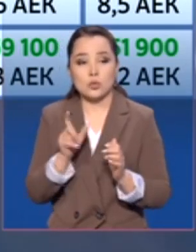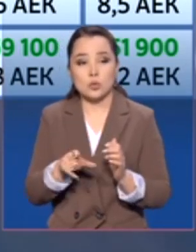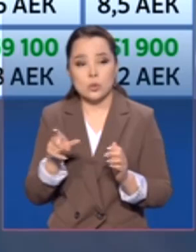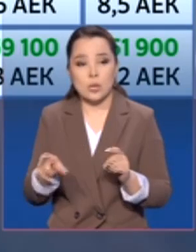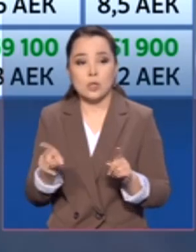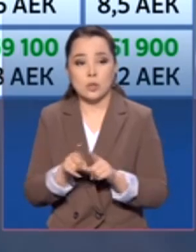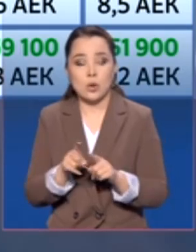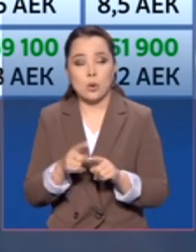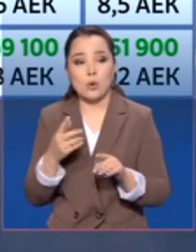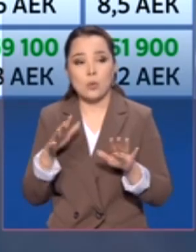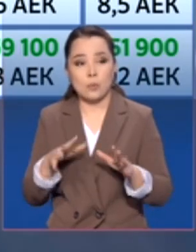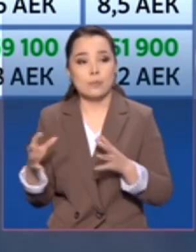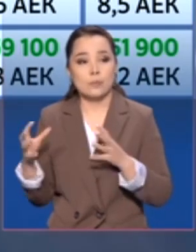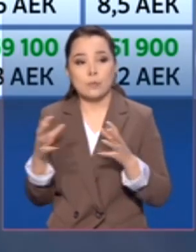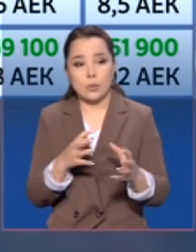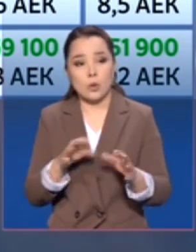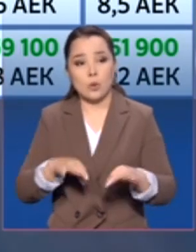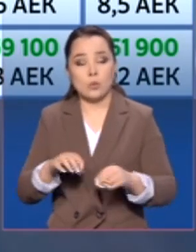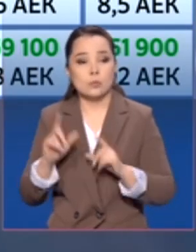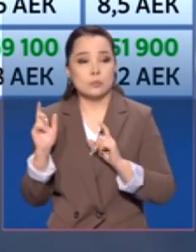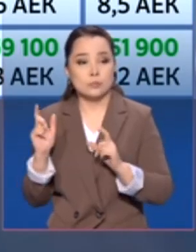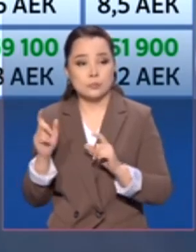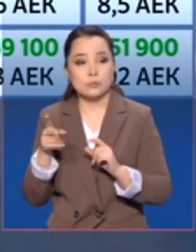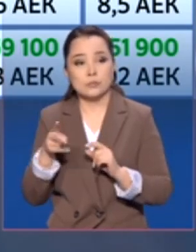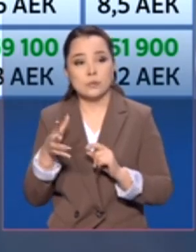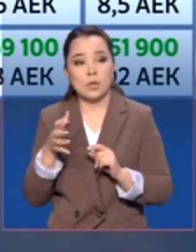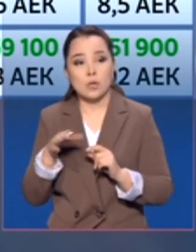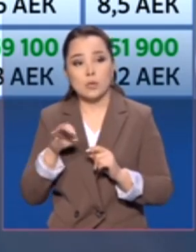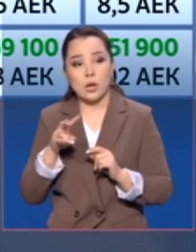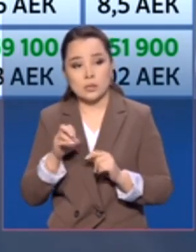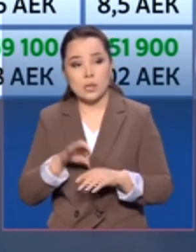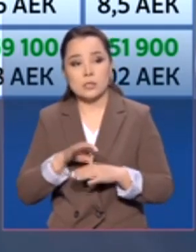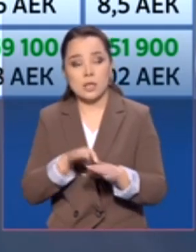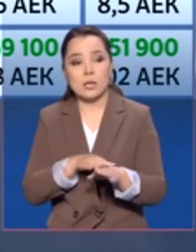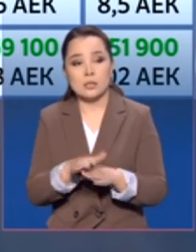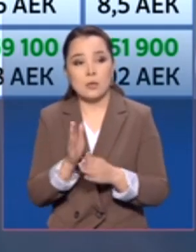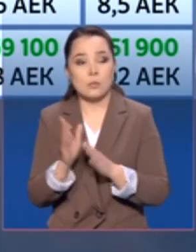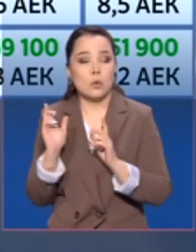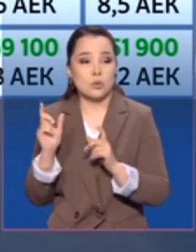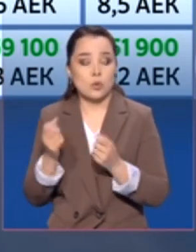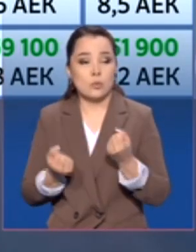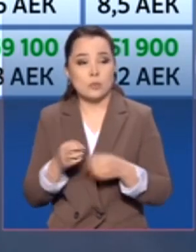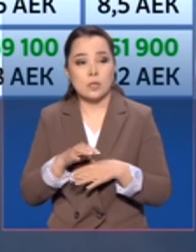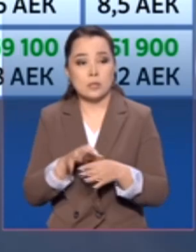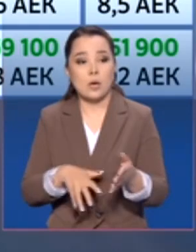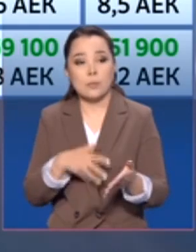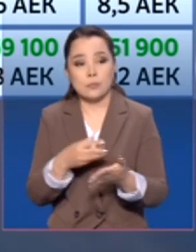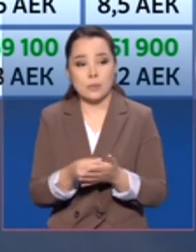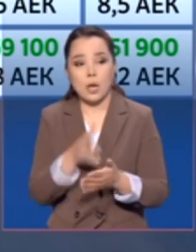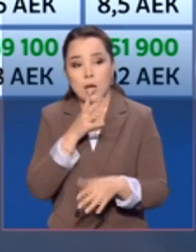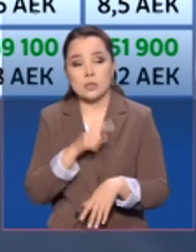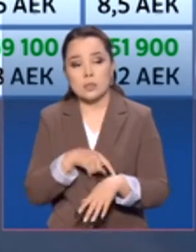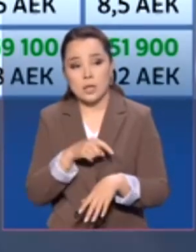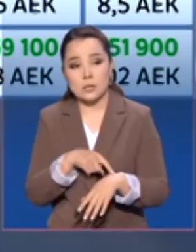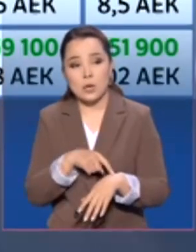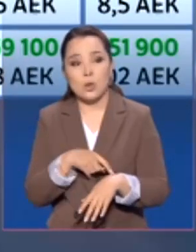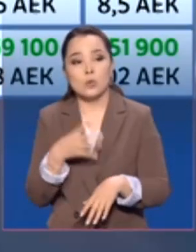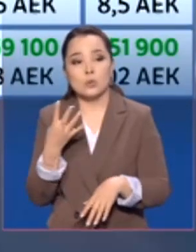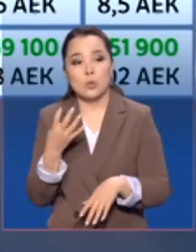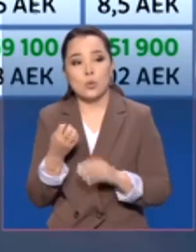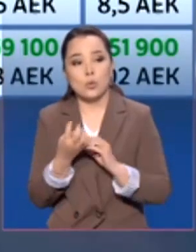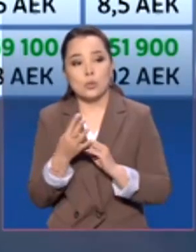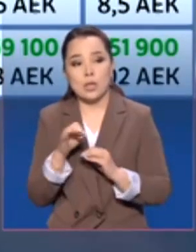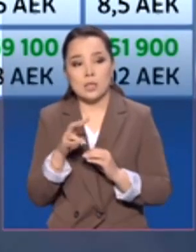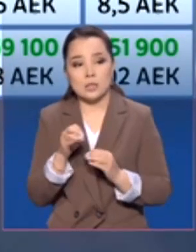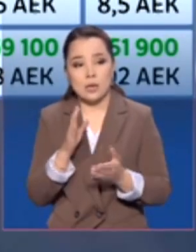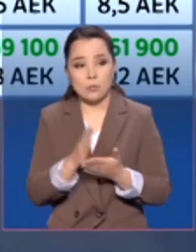дейін орны бар автобустар, жүк көтергіші 2,5 тоннаға дейін жететін жүк көліктер үшін төлемақы сағатына